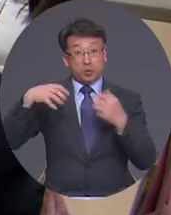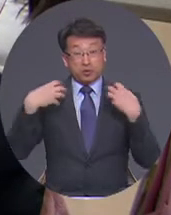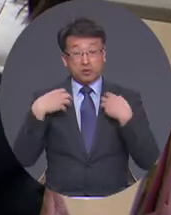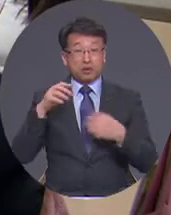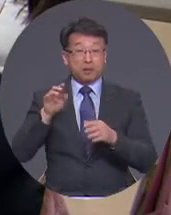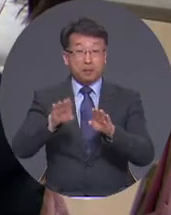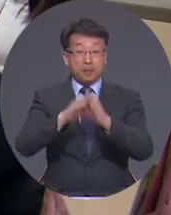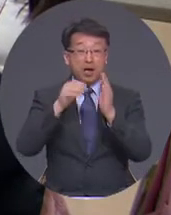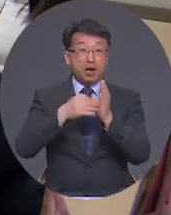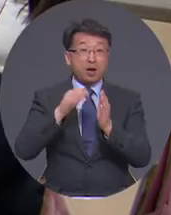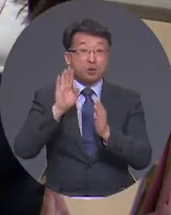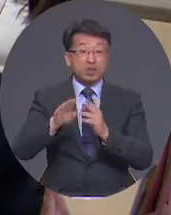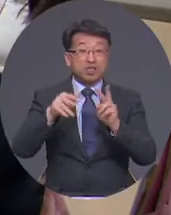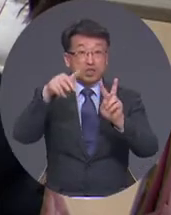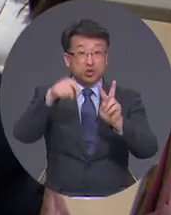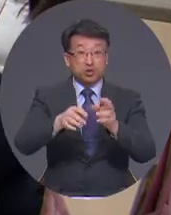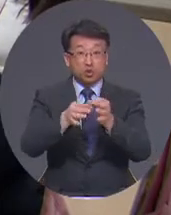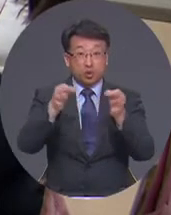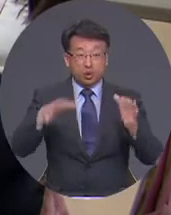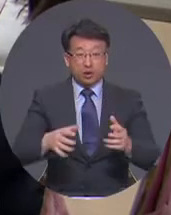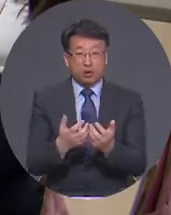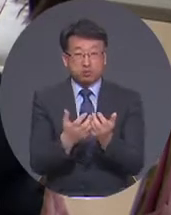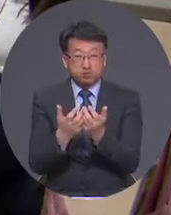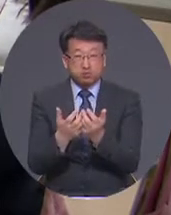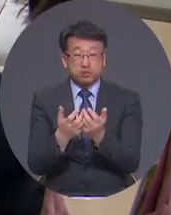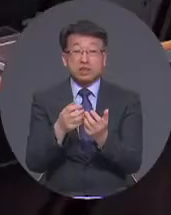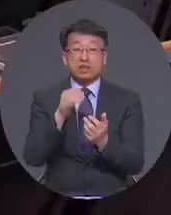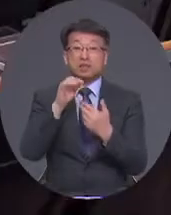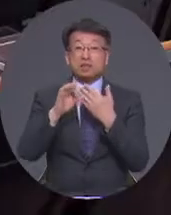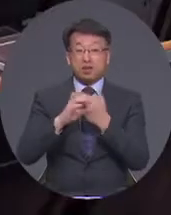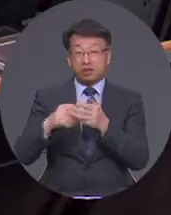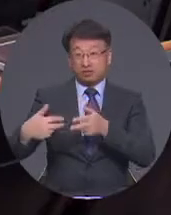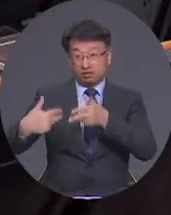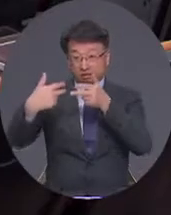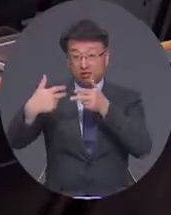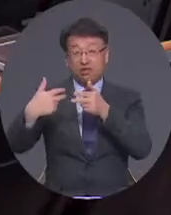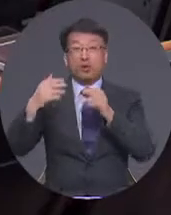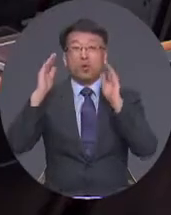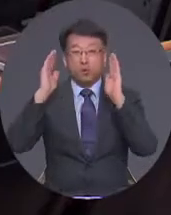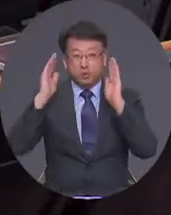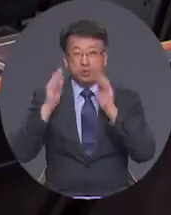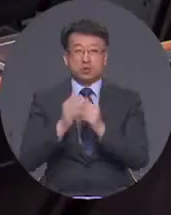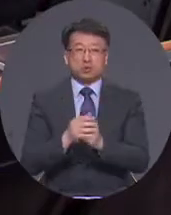2주 동안 학교가 밀집도에 따라 일부 원격 수업을 하거나 수업